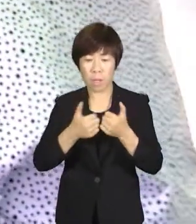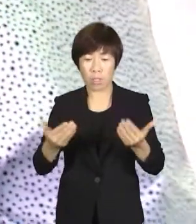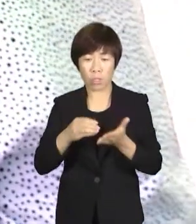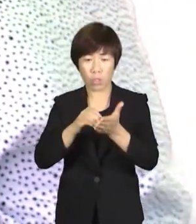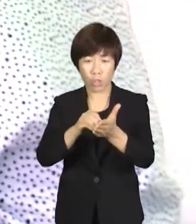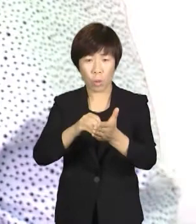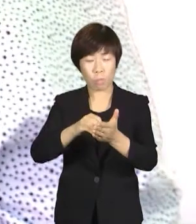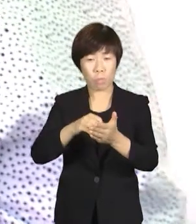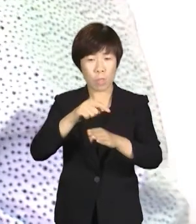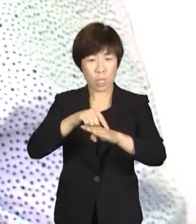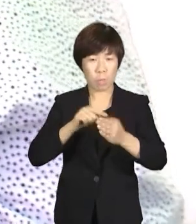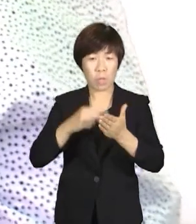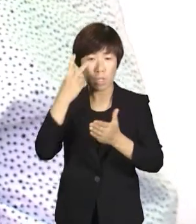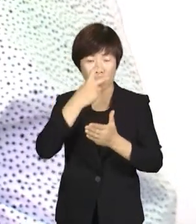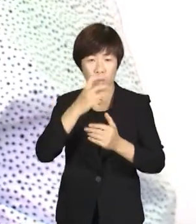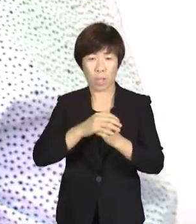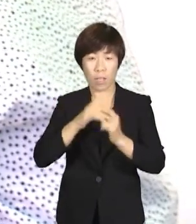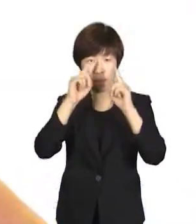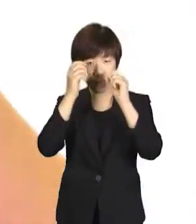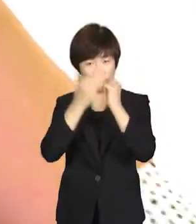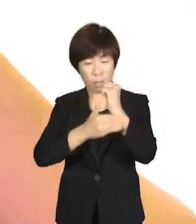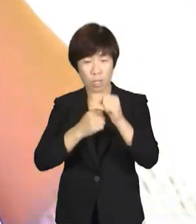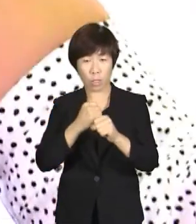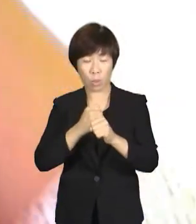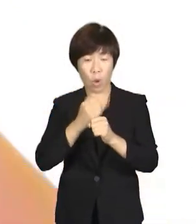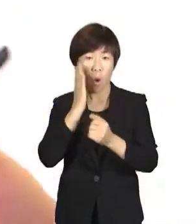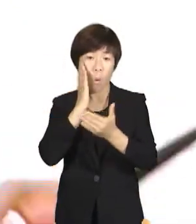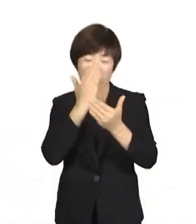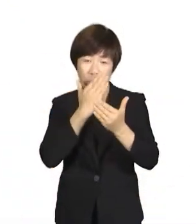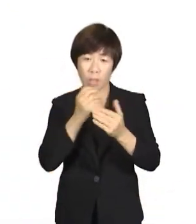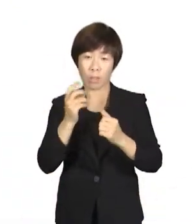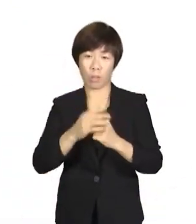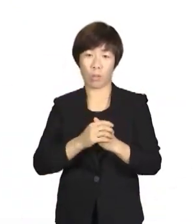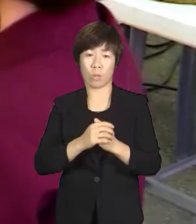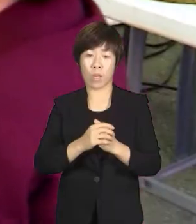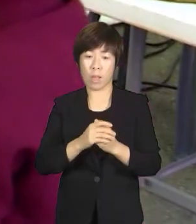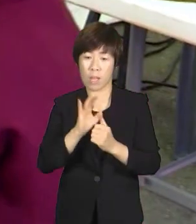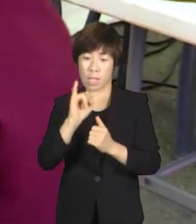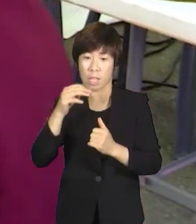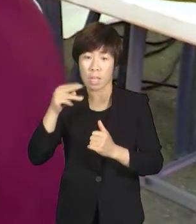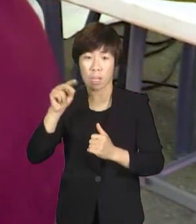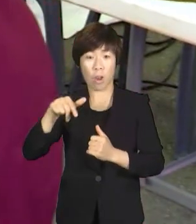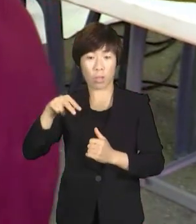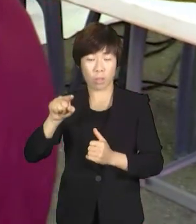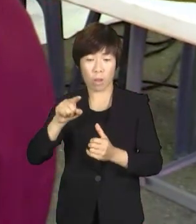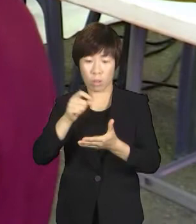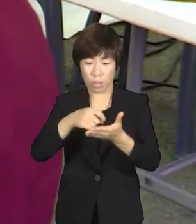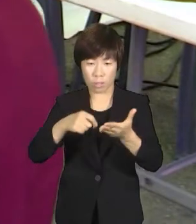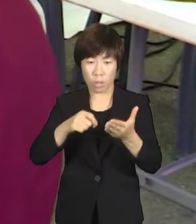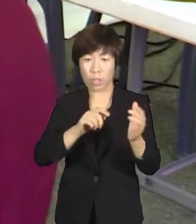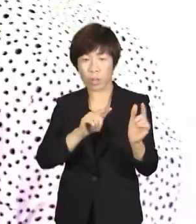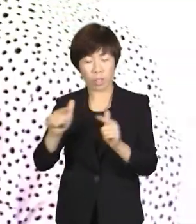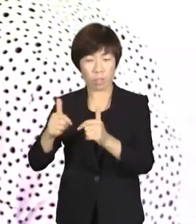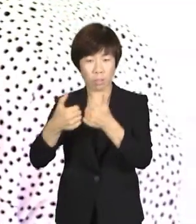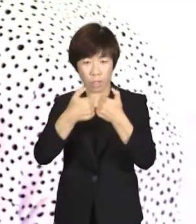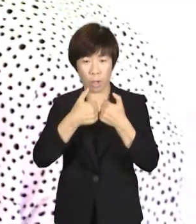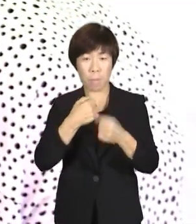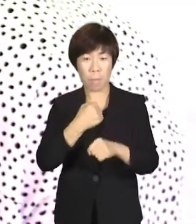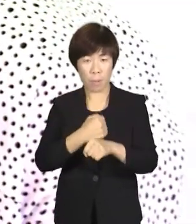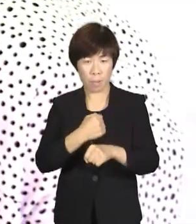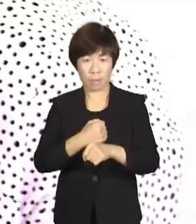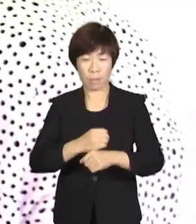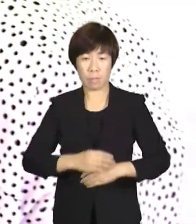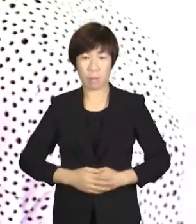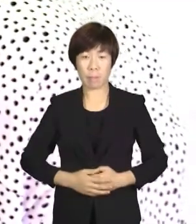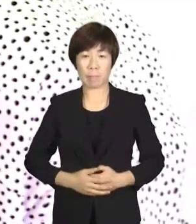심리검사, 증명사진 촬영, 면접 뷰티, 취업 타로, 이력서 작성 등 면접 컨설팅까지 제공돼